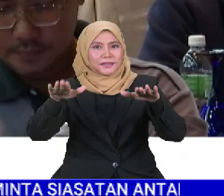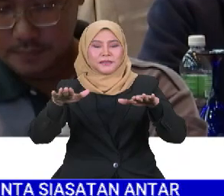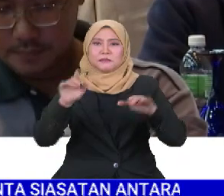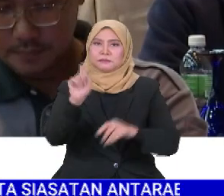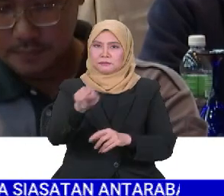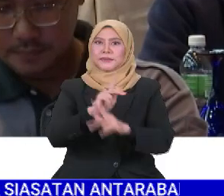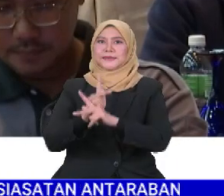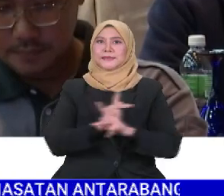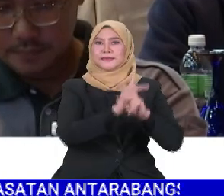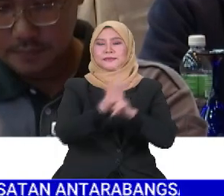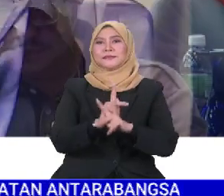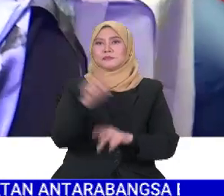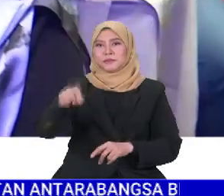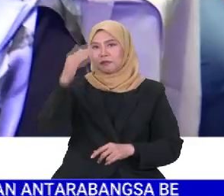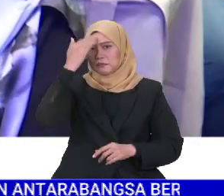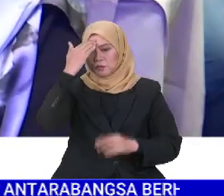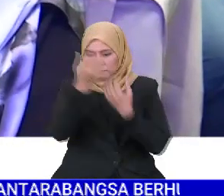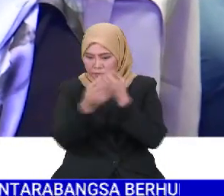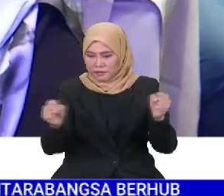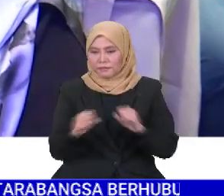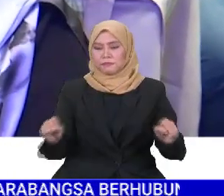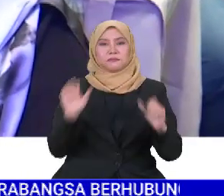waspada dan pekka setetes